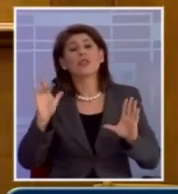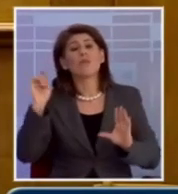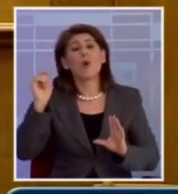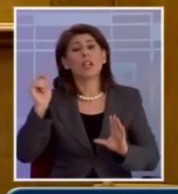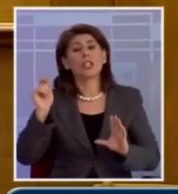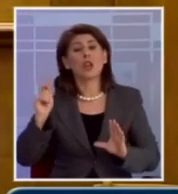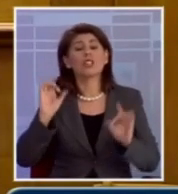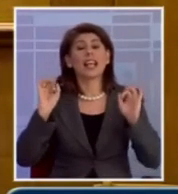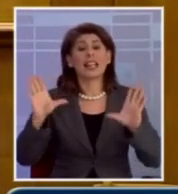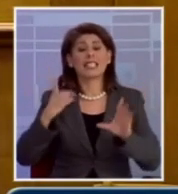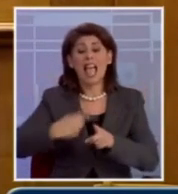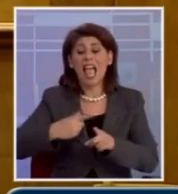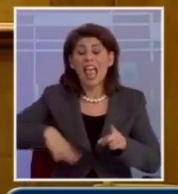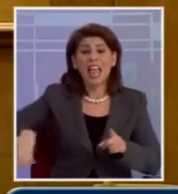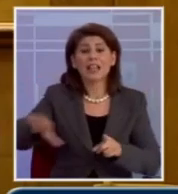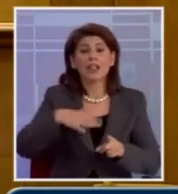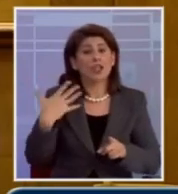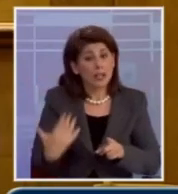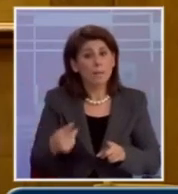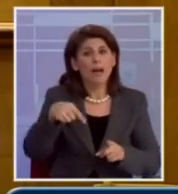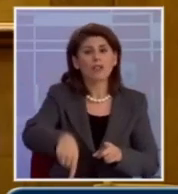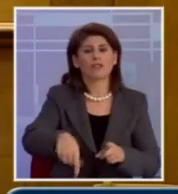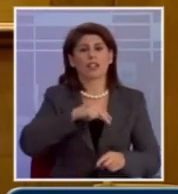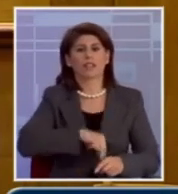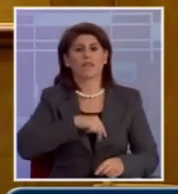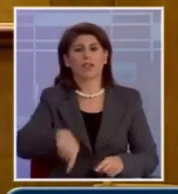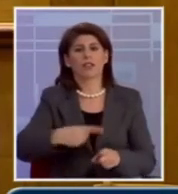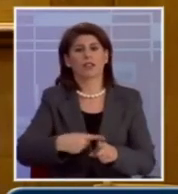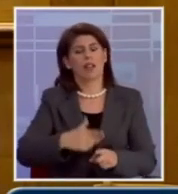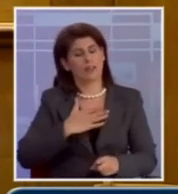πολιτικός ήσυχος όταν ενδημούν σε αυτόν τον χώρο τέτοια συμφέροντα.